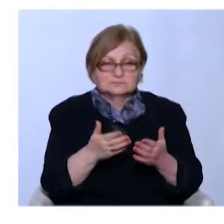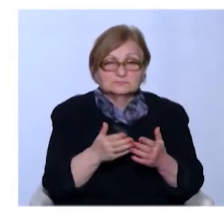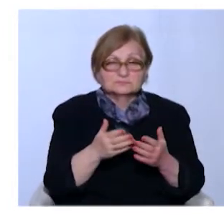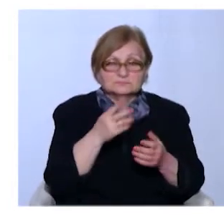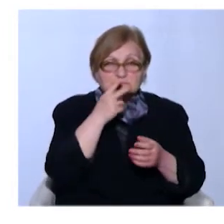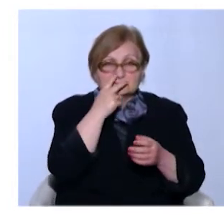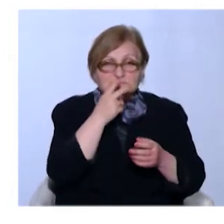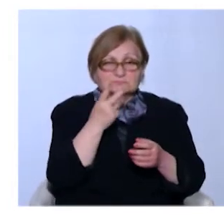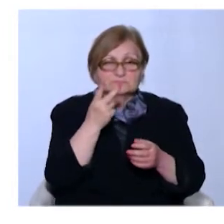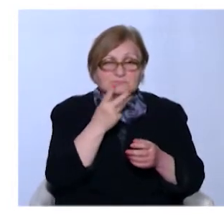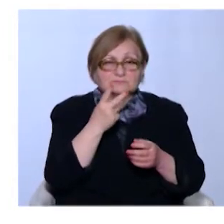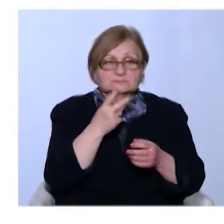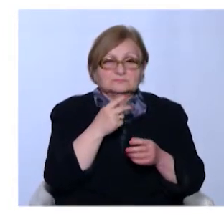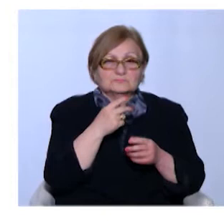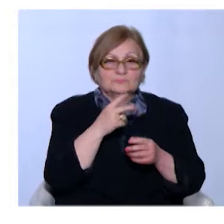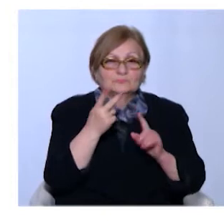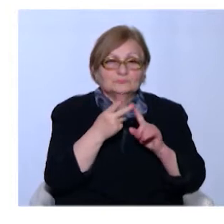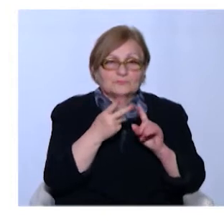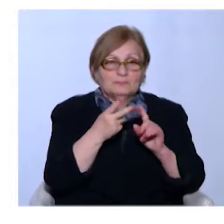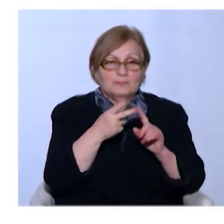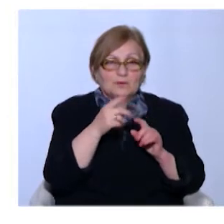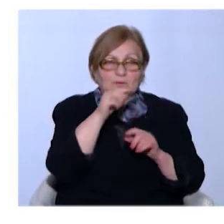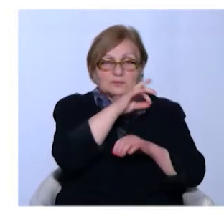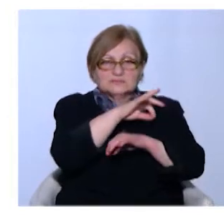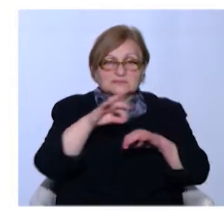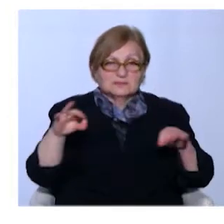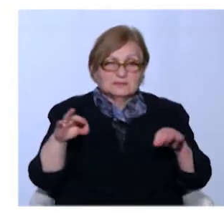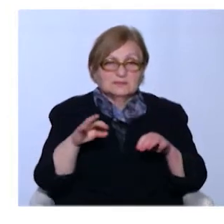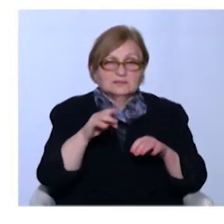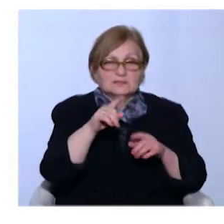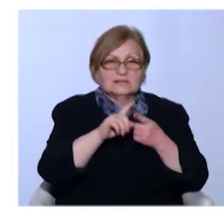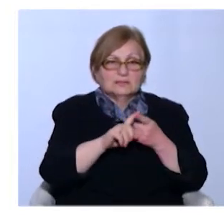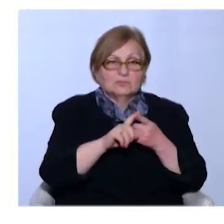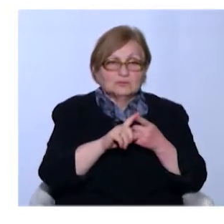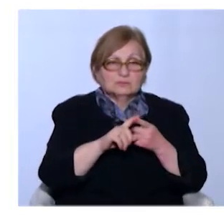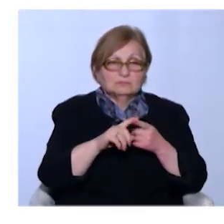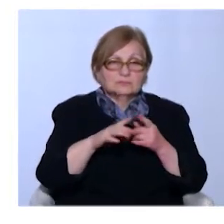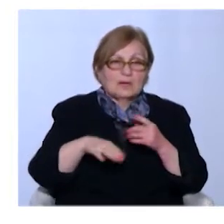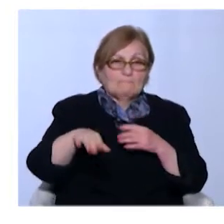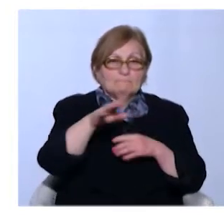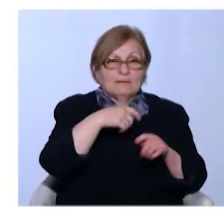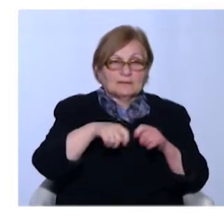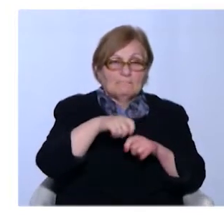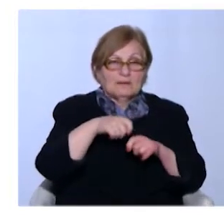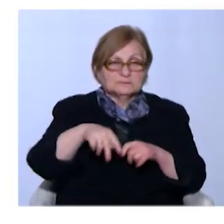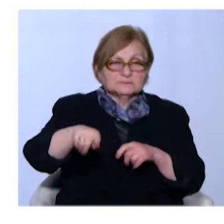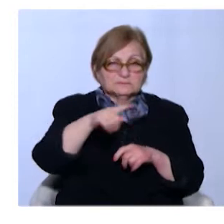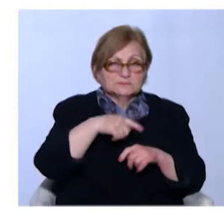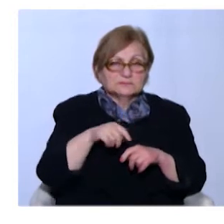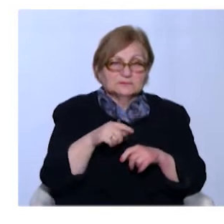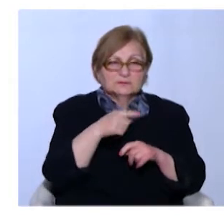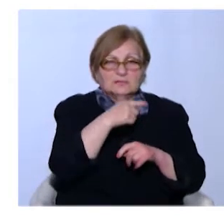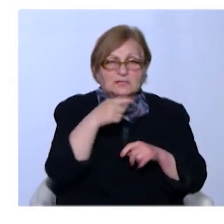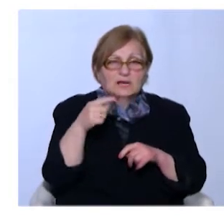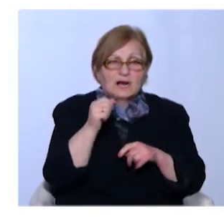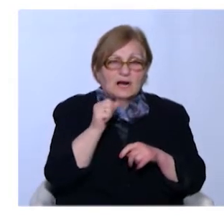მოკლედ დაფიქსირებული წრფე არის. ხოლო მეორე წრფე, რადგან პარამეტრზე არის დამოკიდებული, იგი ამინუს 6 წერტილში